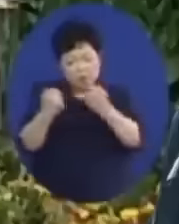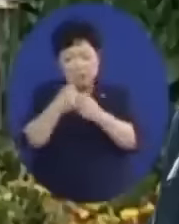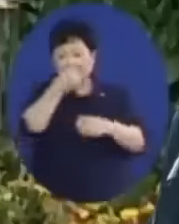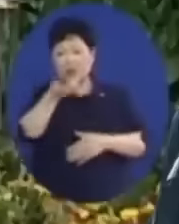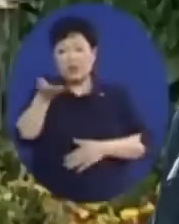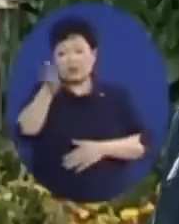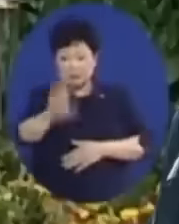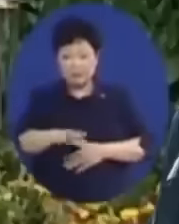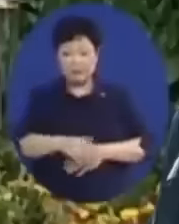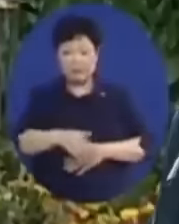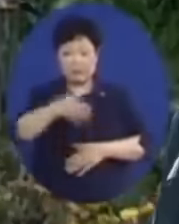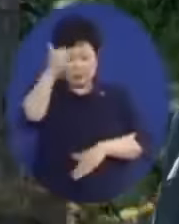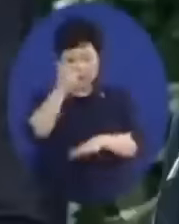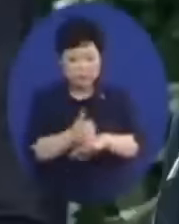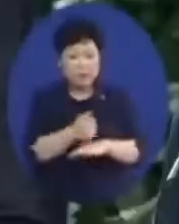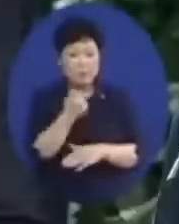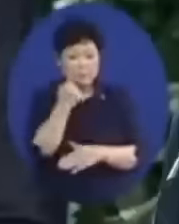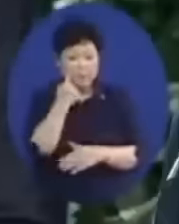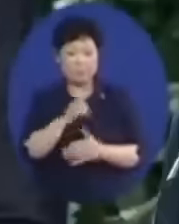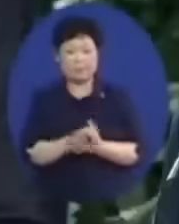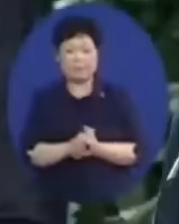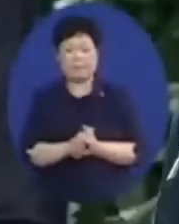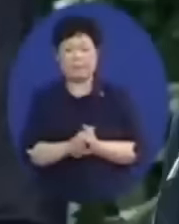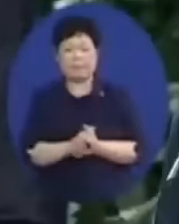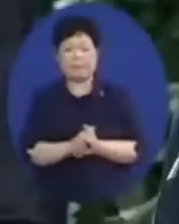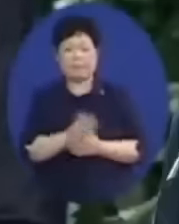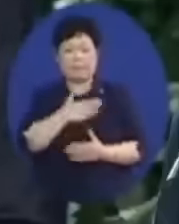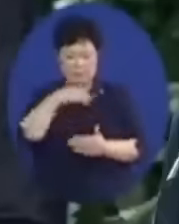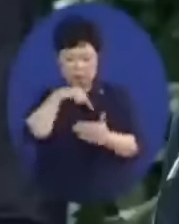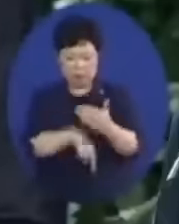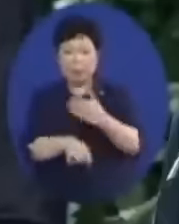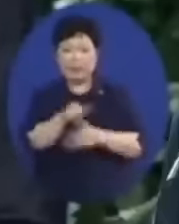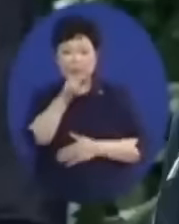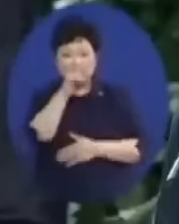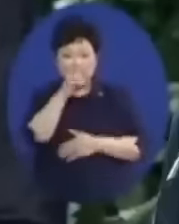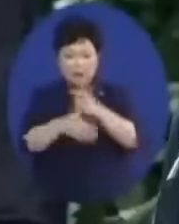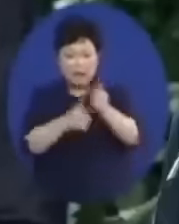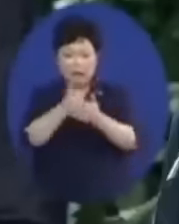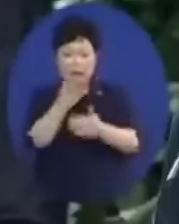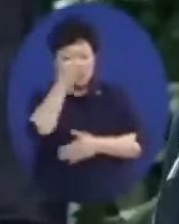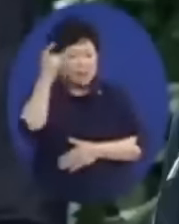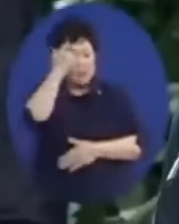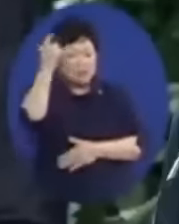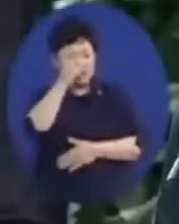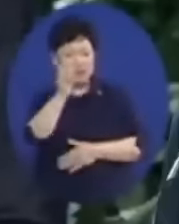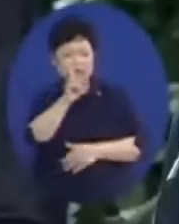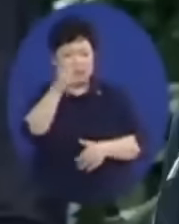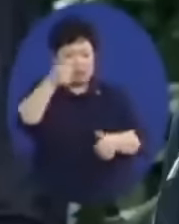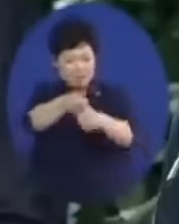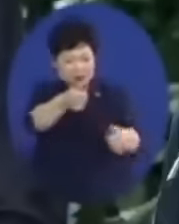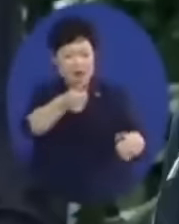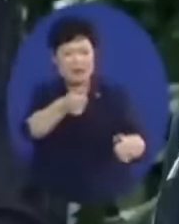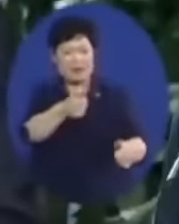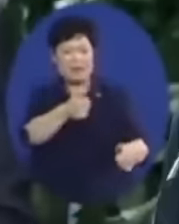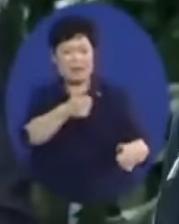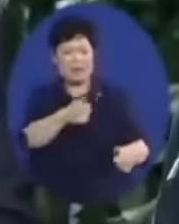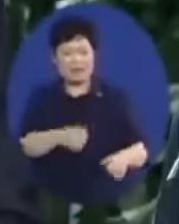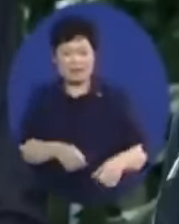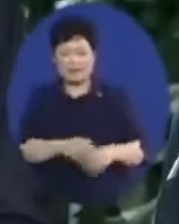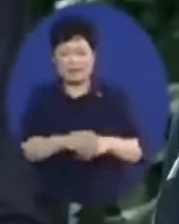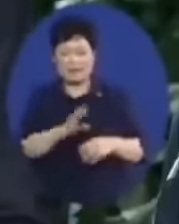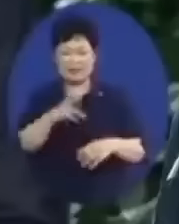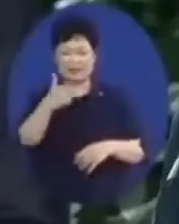같지만은 나중에는 내 속에 있는 하나님의 성령이 이기게 되는 것입니다.